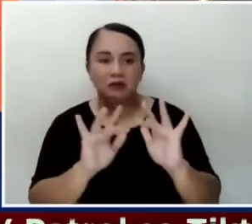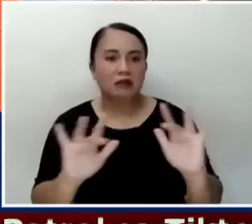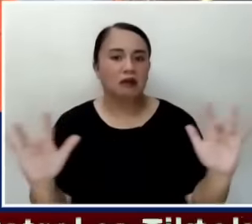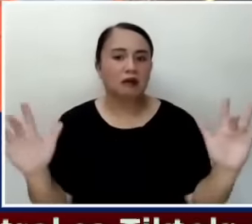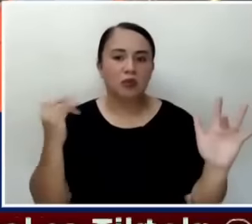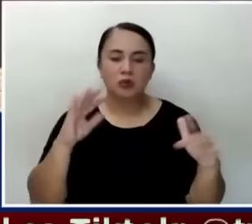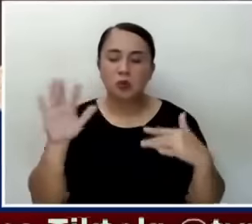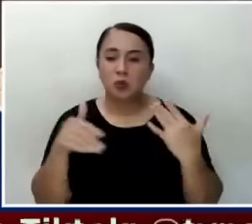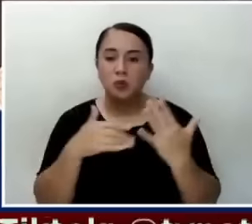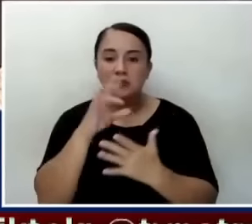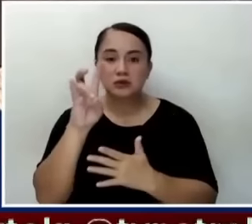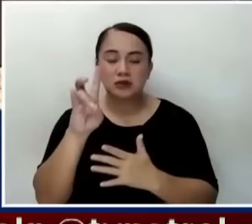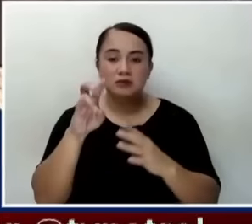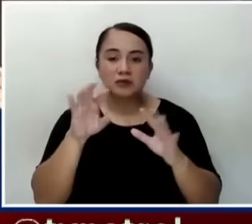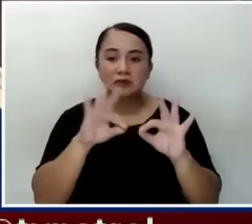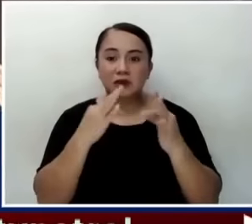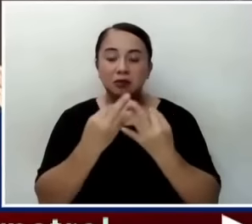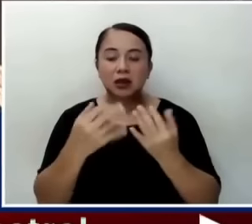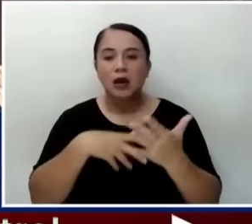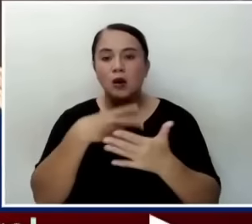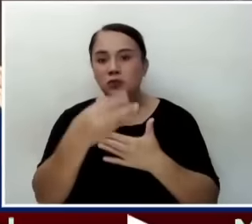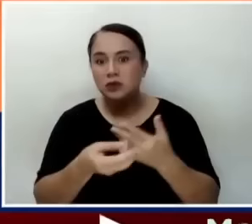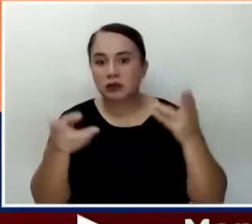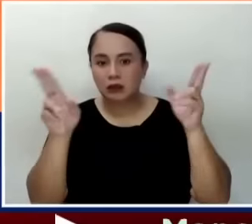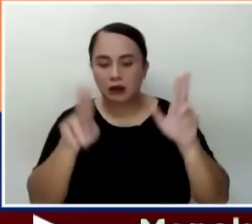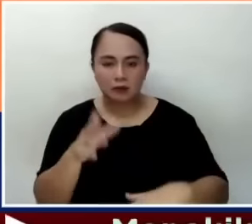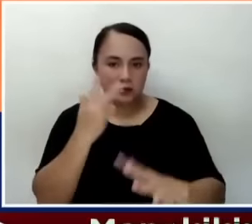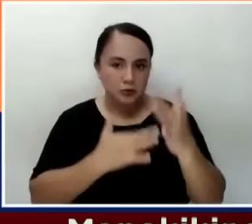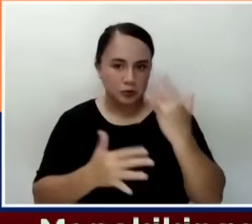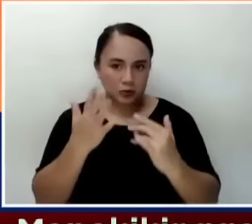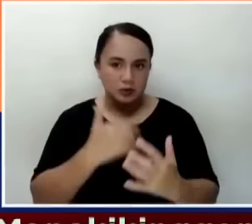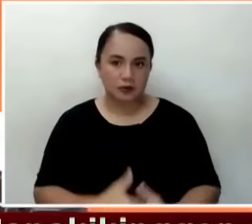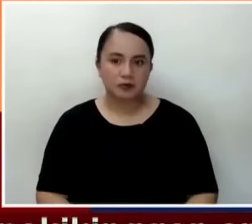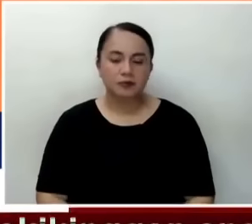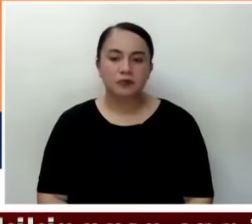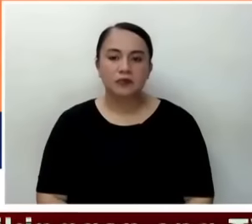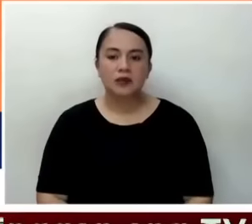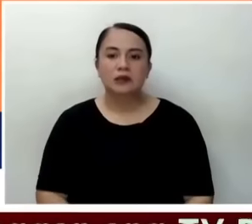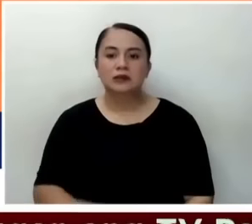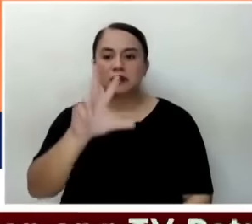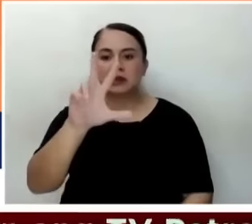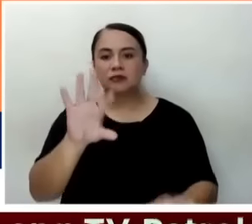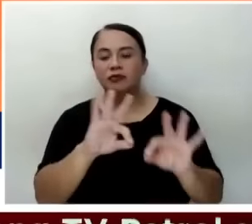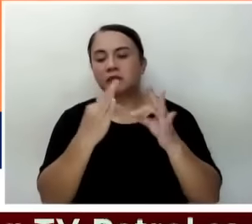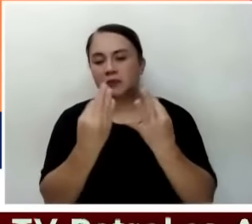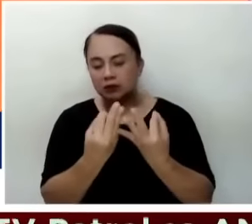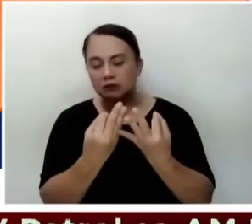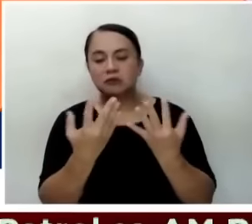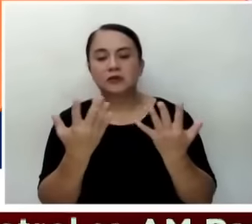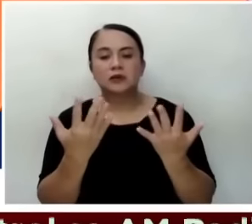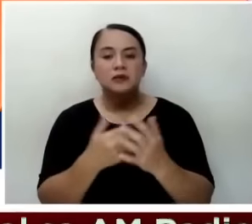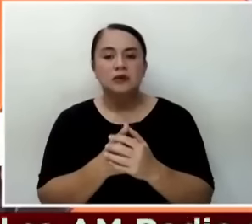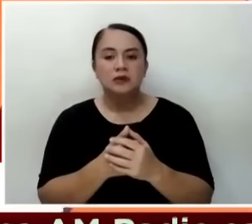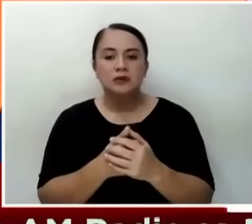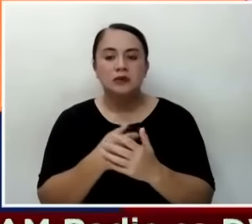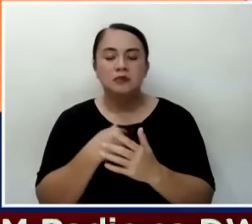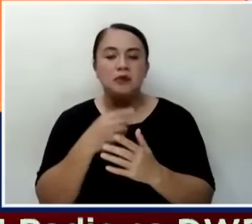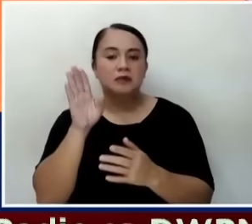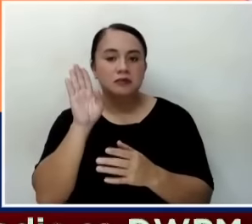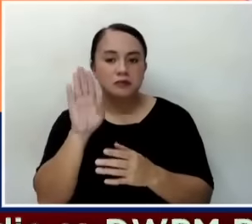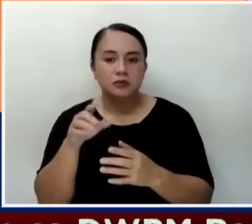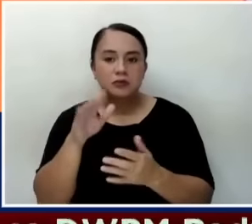pitong magkakaanak ay nasa labas nang mangyari ang sunog. Bali, tatlong family po ko doon. Tapos yung mga, may kapatid po ako nag-aaral,